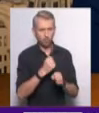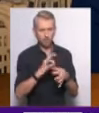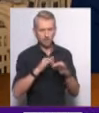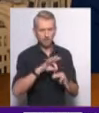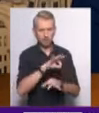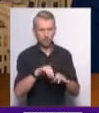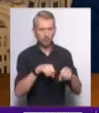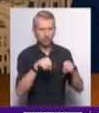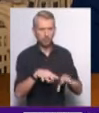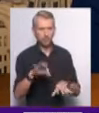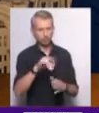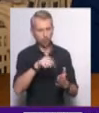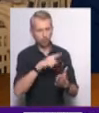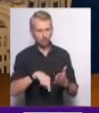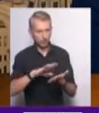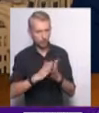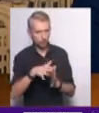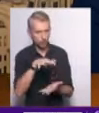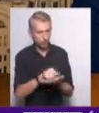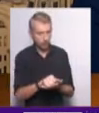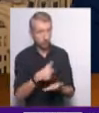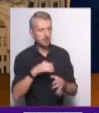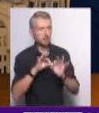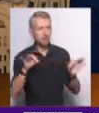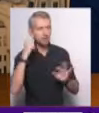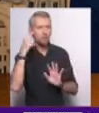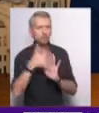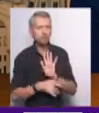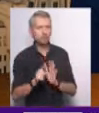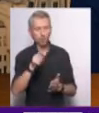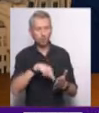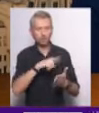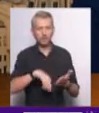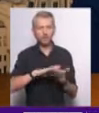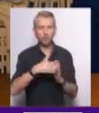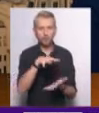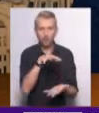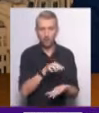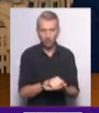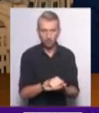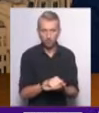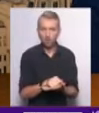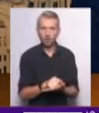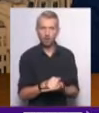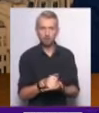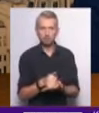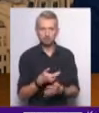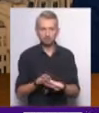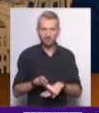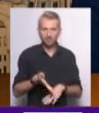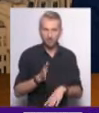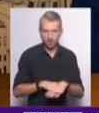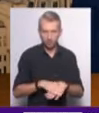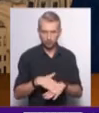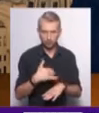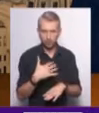рішення щодо розірвання договору оренди. Ми прекрасно розуміємо, що розривати договори оренди стає чим далі, тим складніше.